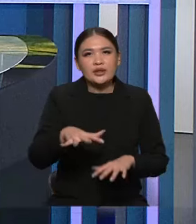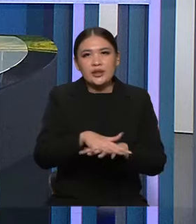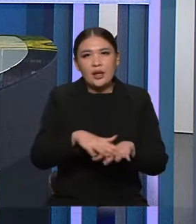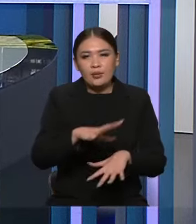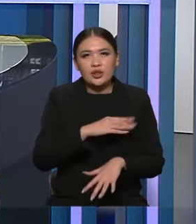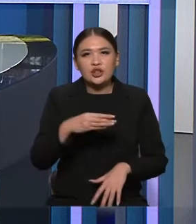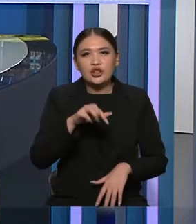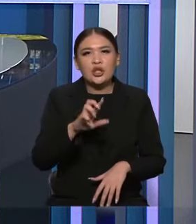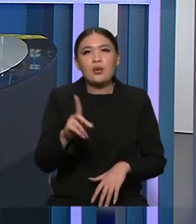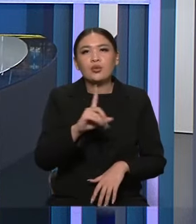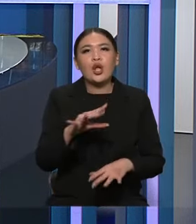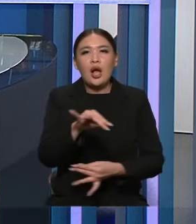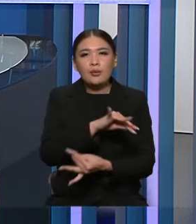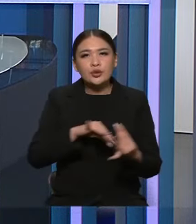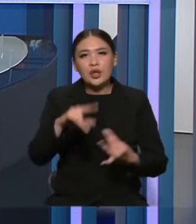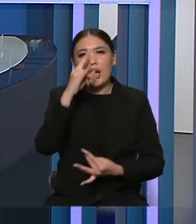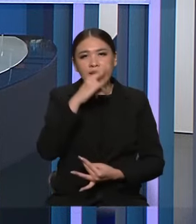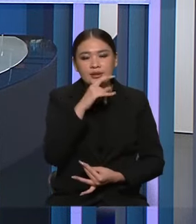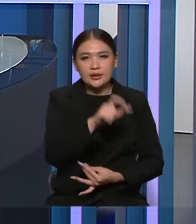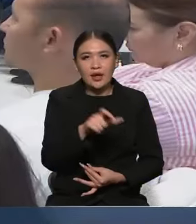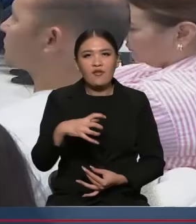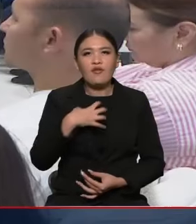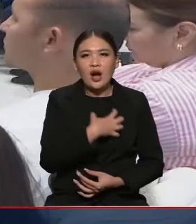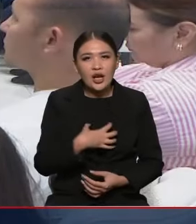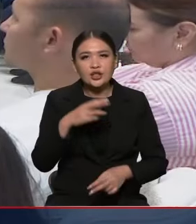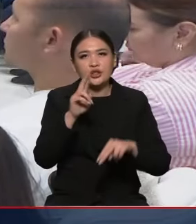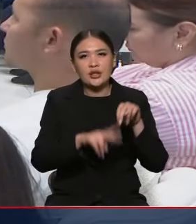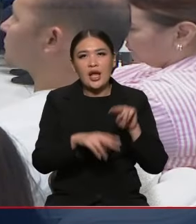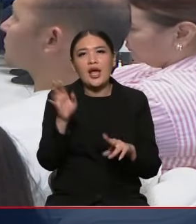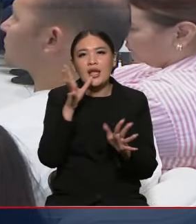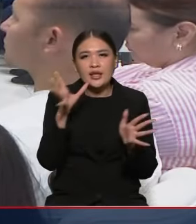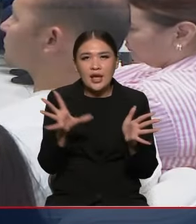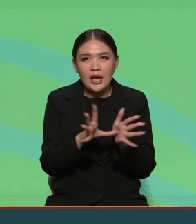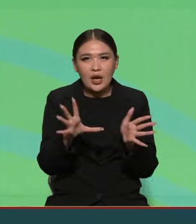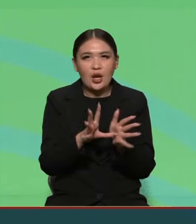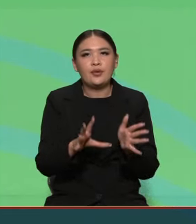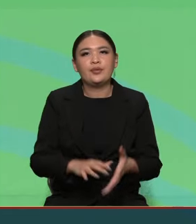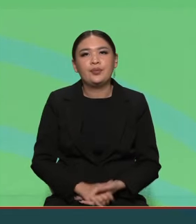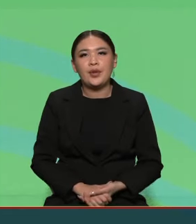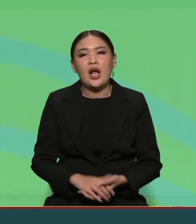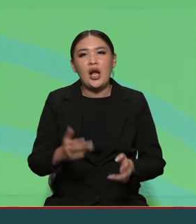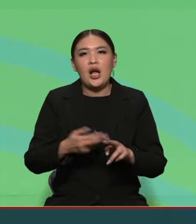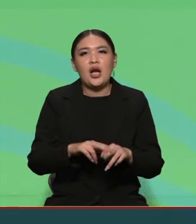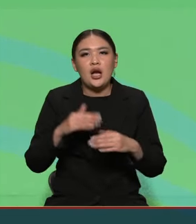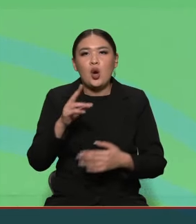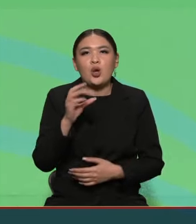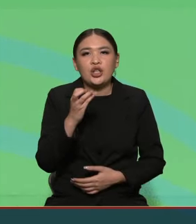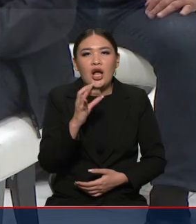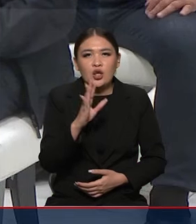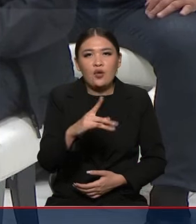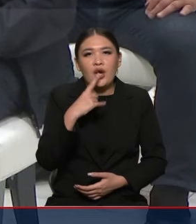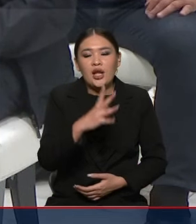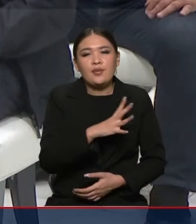штаб организован, чтобы обсудить с казахстанцами важность строительства энергообъекта такого уровня. По мнению Ерлана